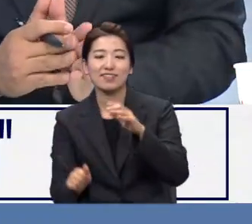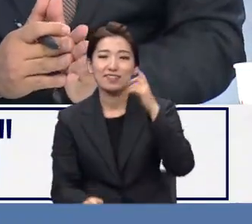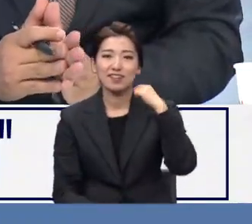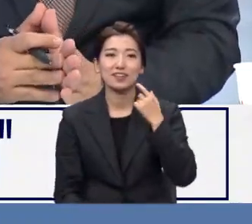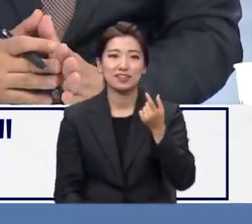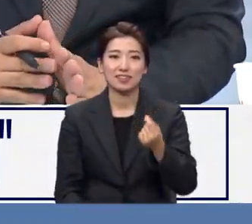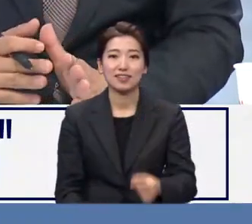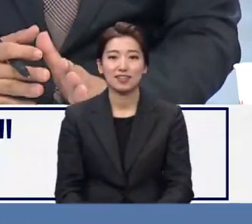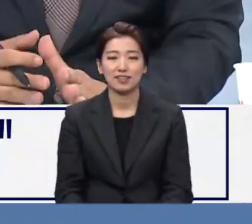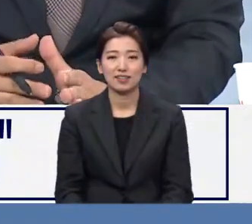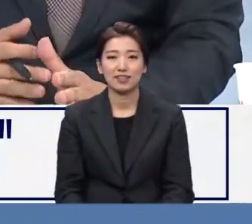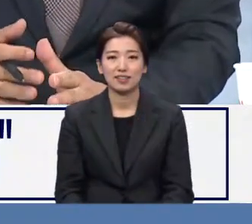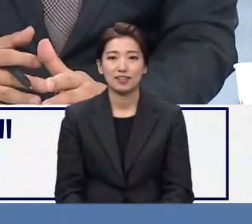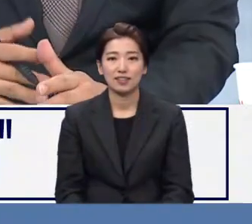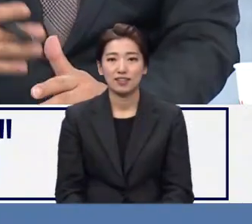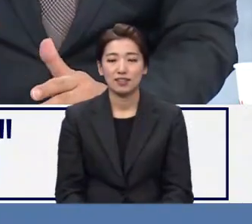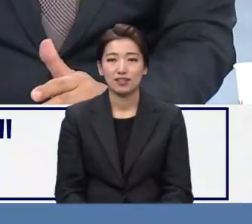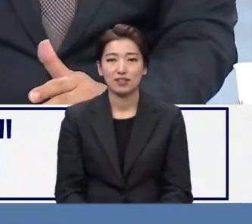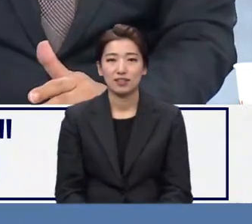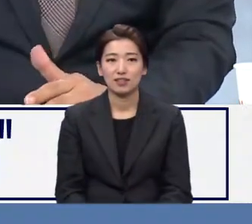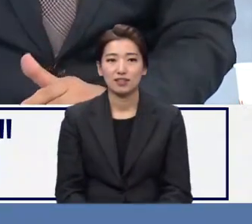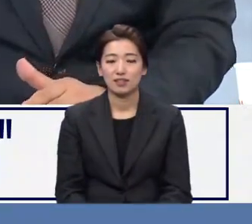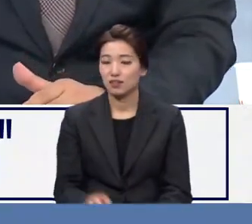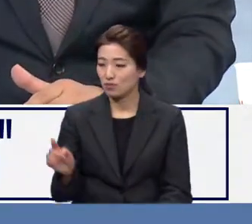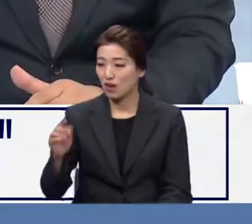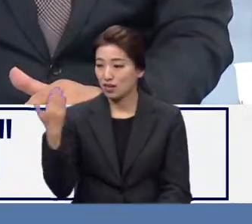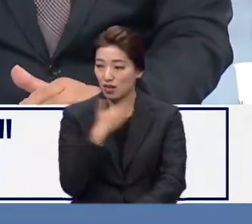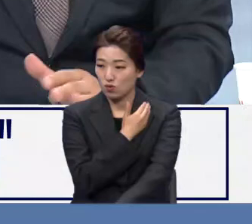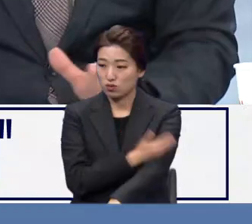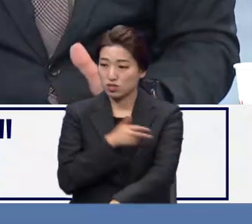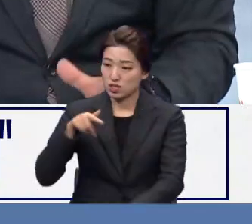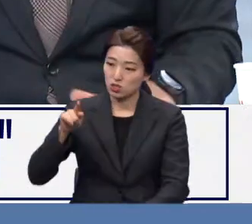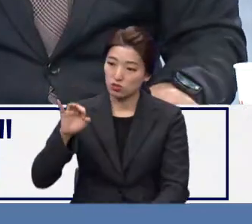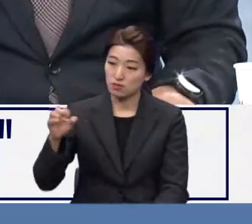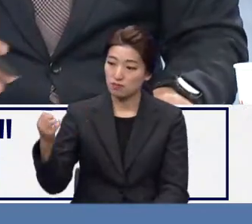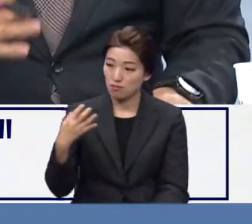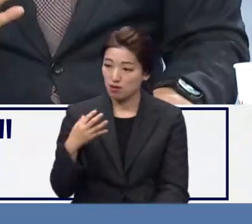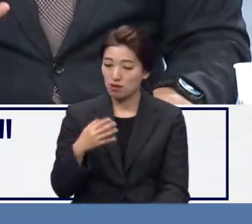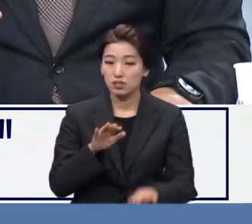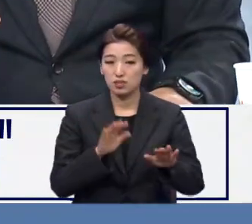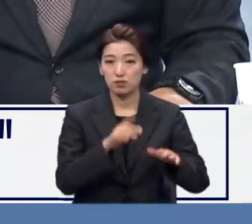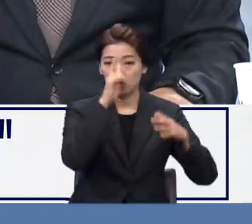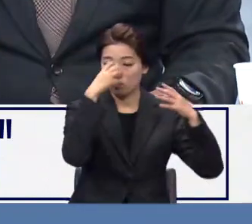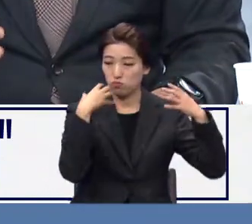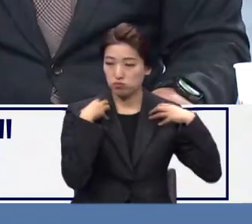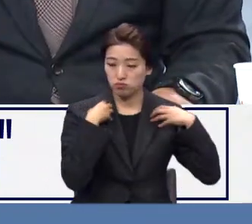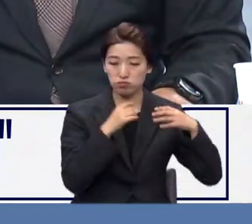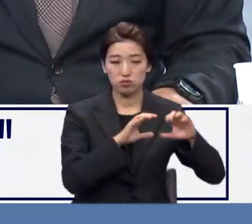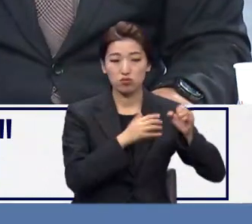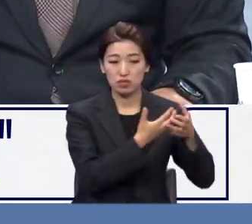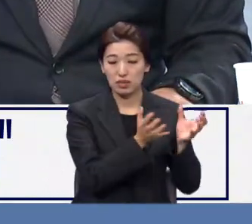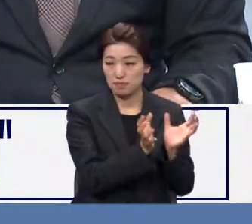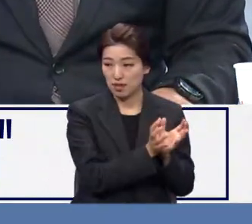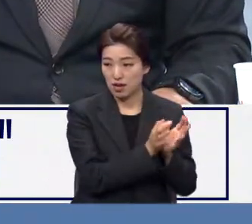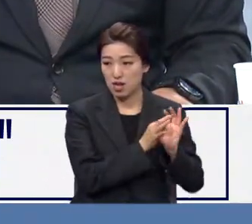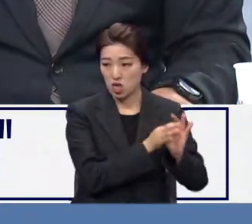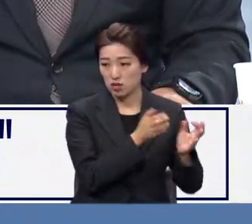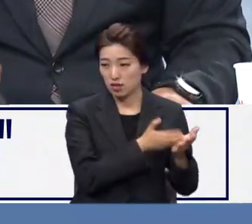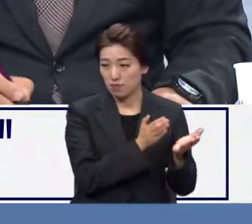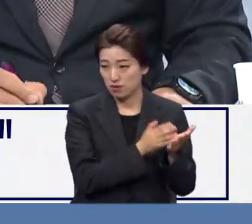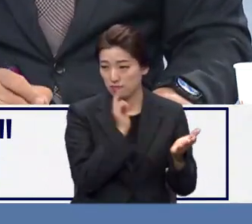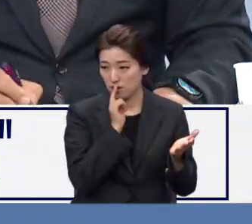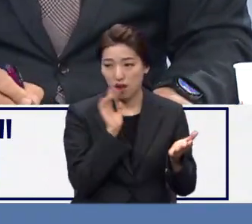한동훈 장관이 마치 이번 정부의 스피커 대변인 같다라고 얘기를 하고 있습니다만 그것을 넘어서 넘어서는 어떤 뭔가가 있는 거